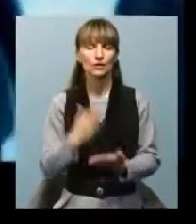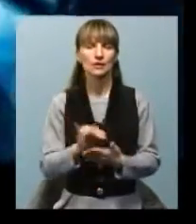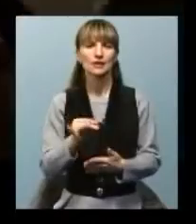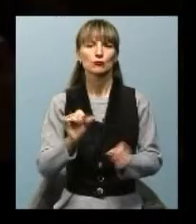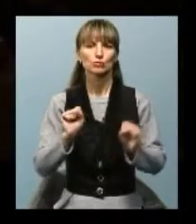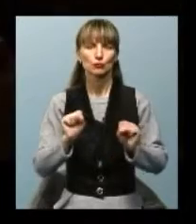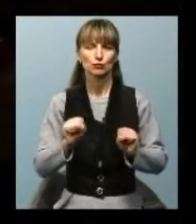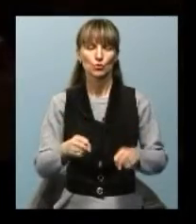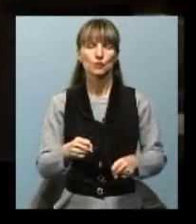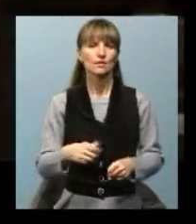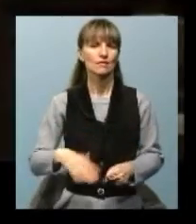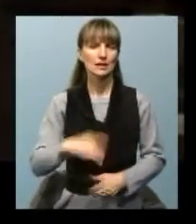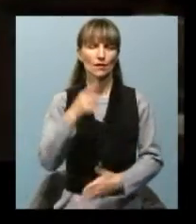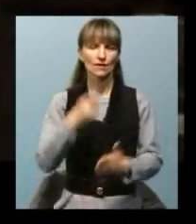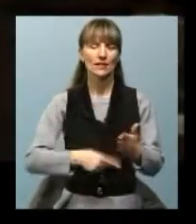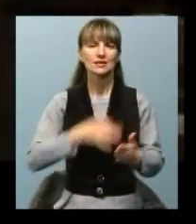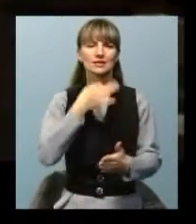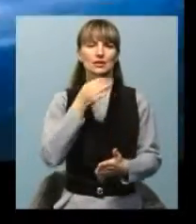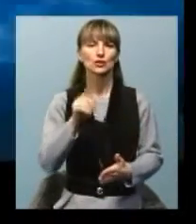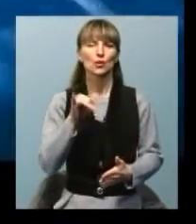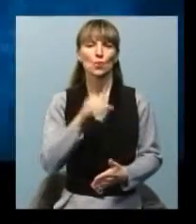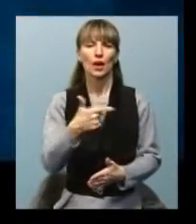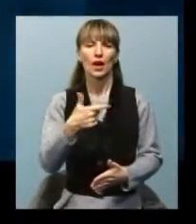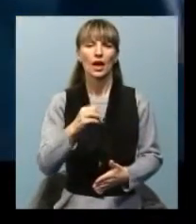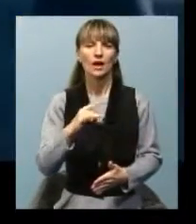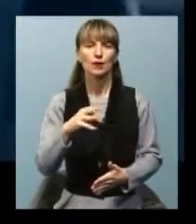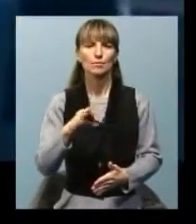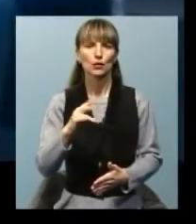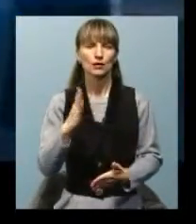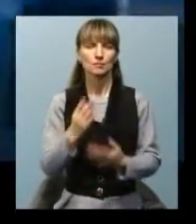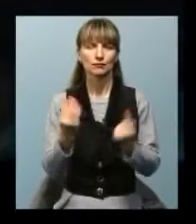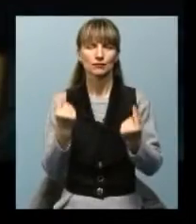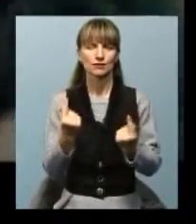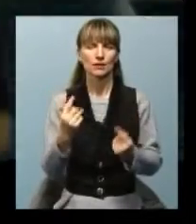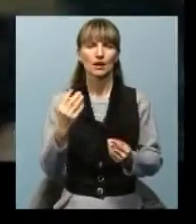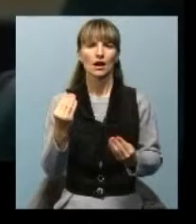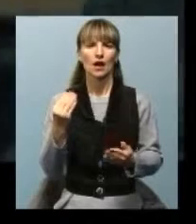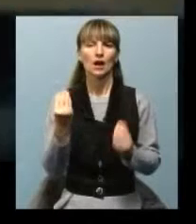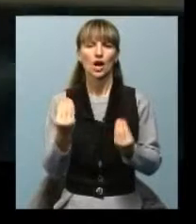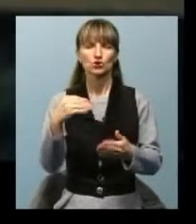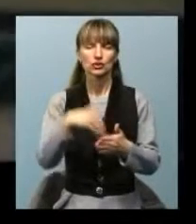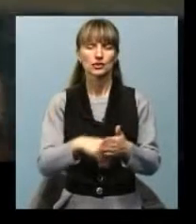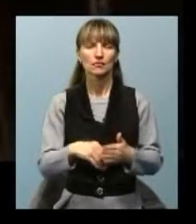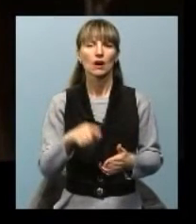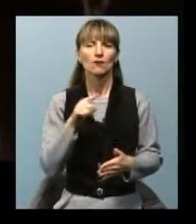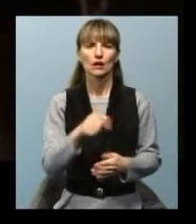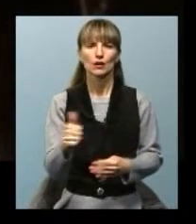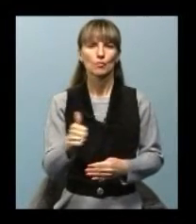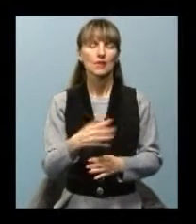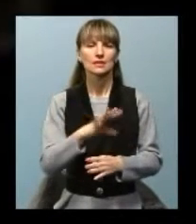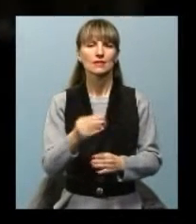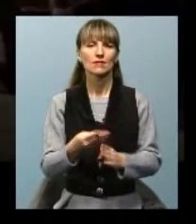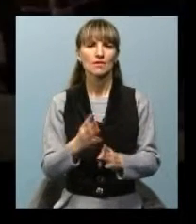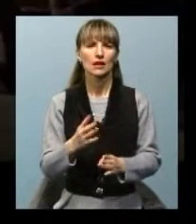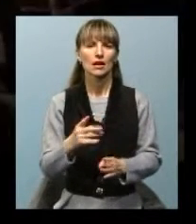можна з усією впевненістю сказати, що в Герміони є більш значущі цінності та ідеали. Вона перш за все високо